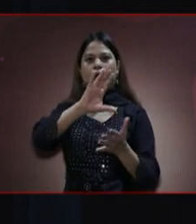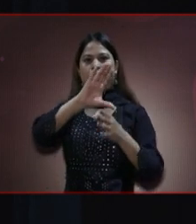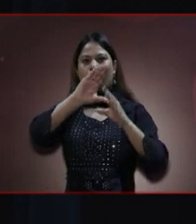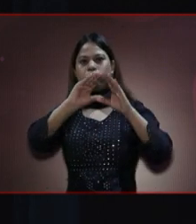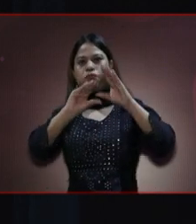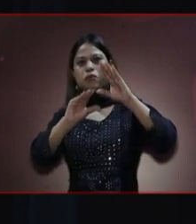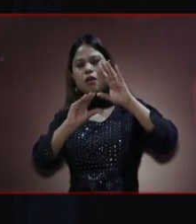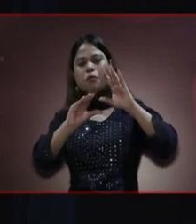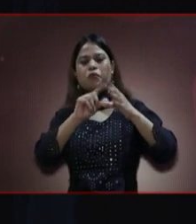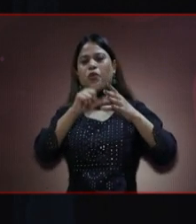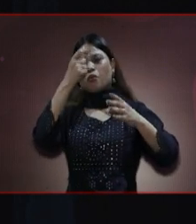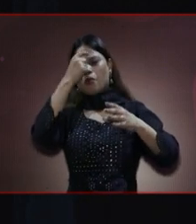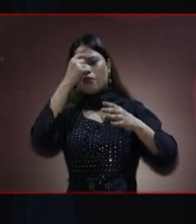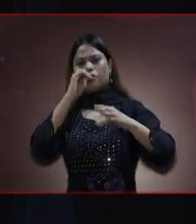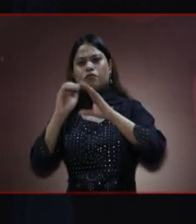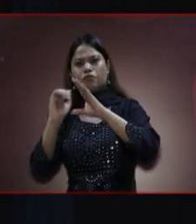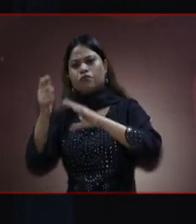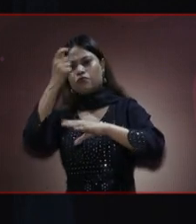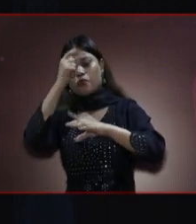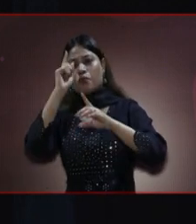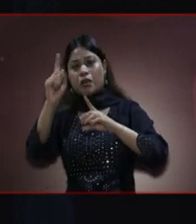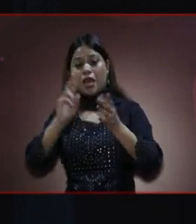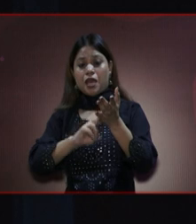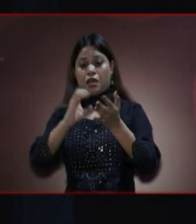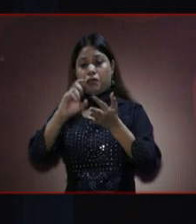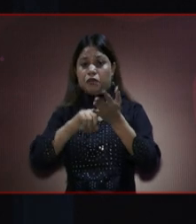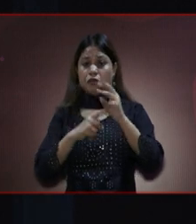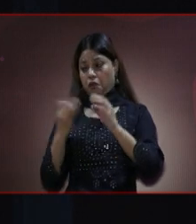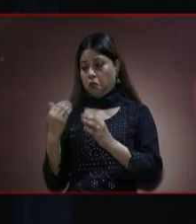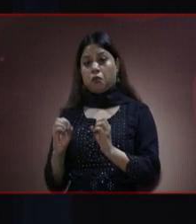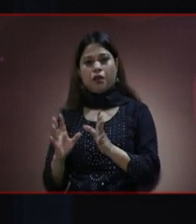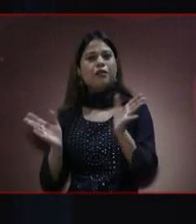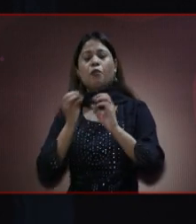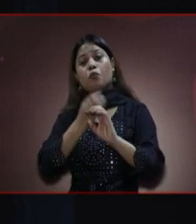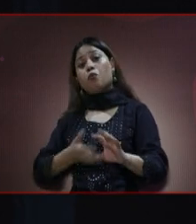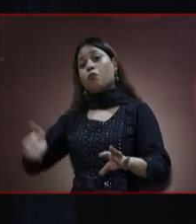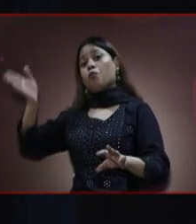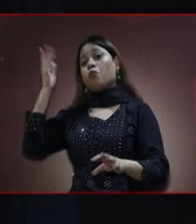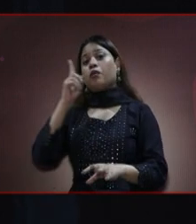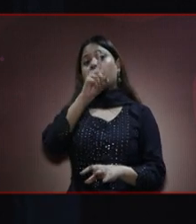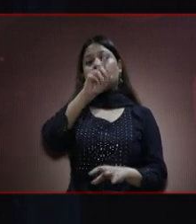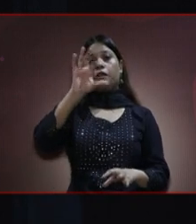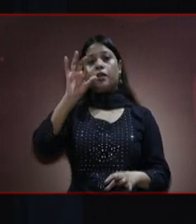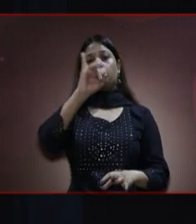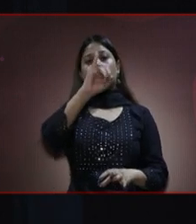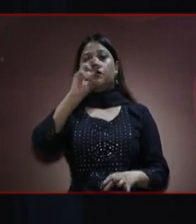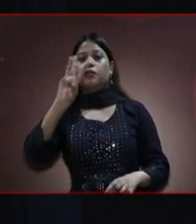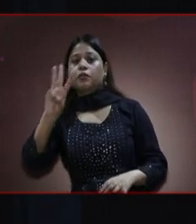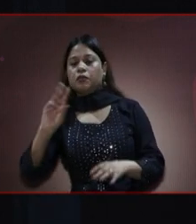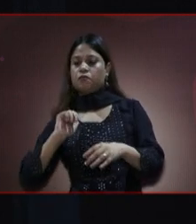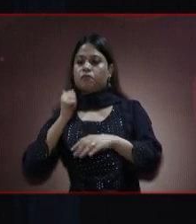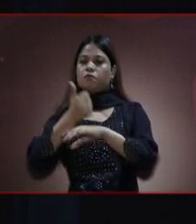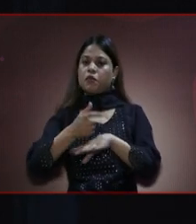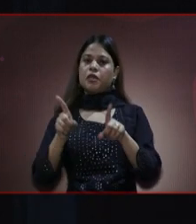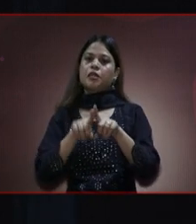ने शायद, और NCERT की इतिहास लंबा है, 1963 से अब तक, यानी लगभग ये भी 60 साल हो